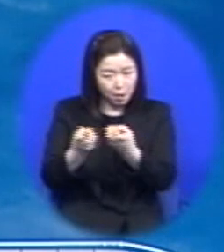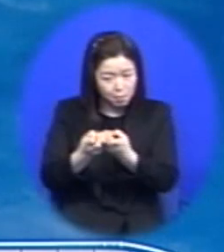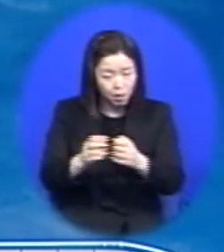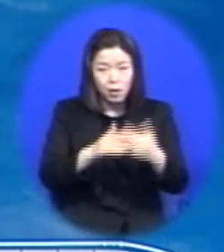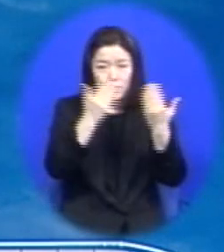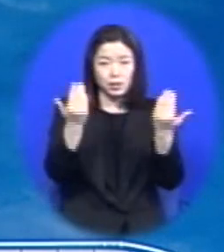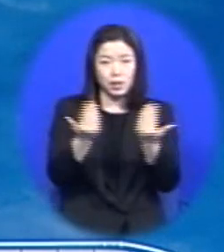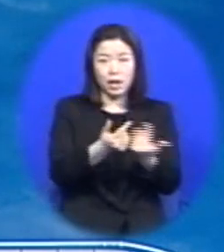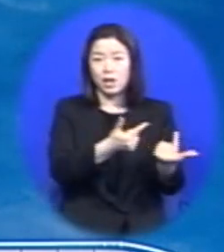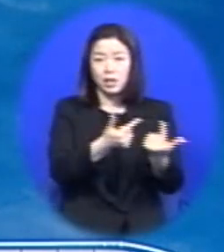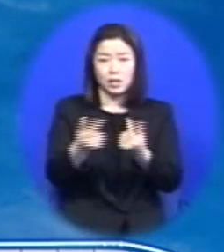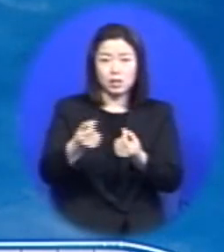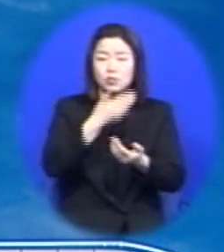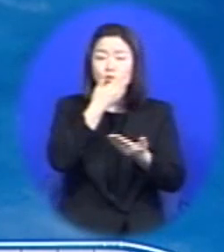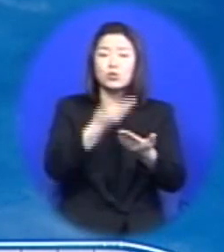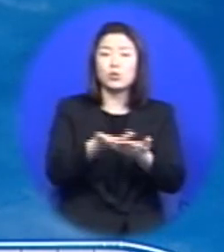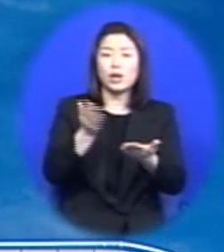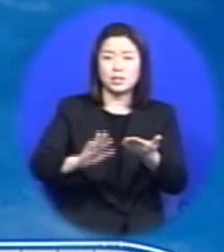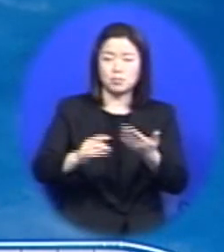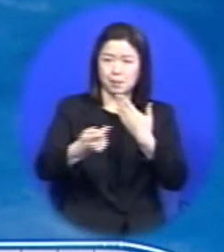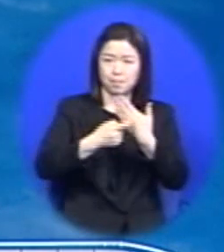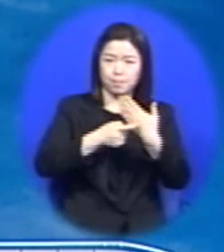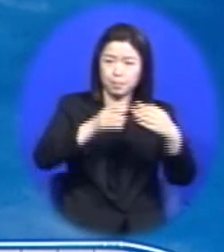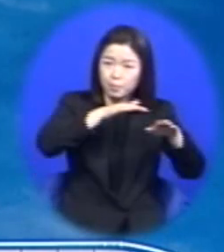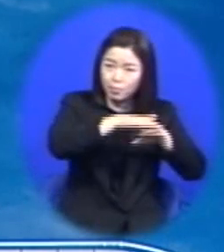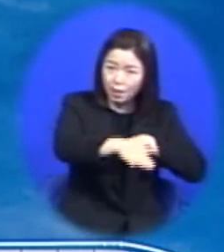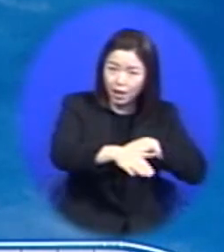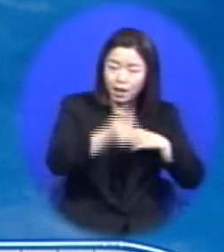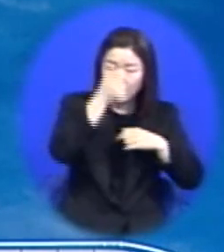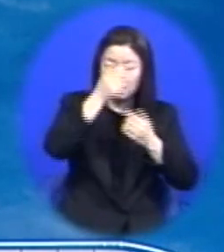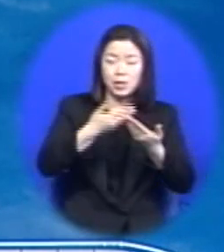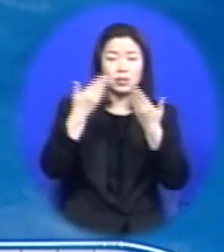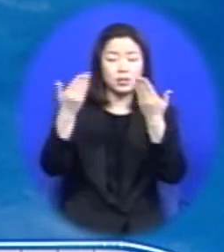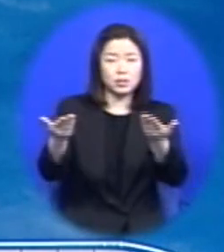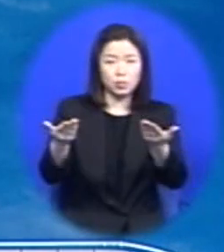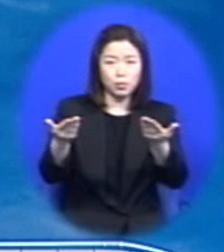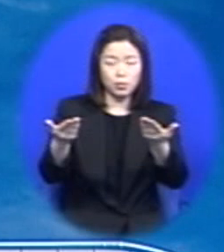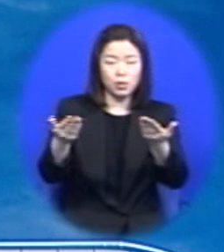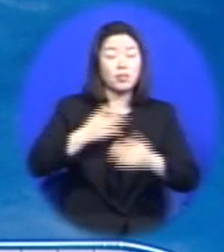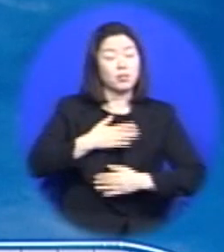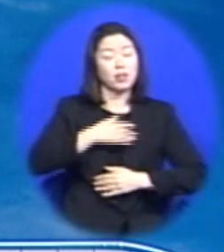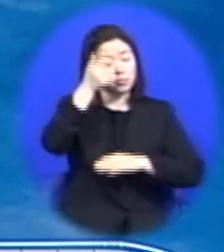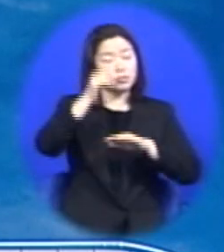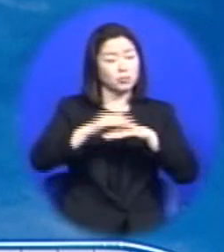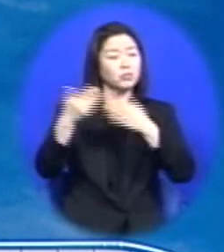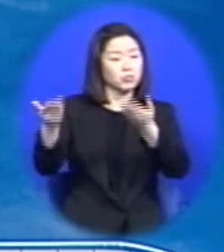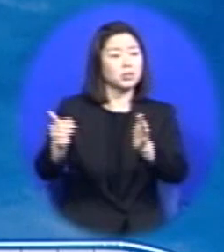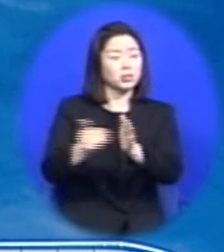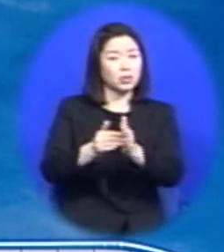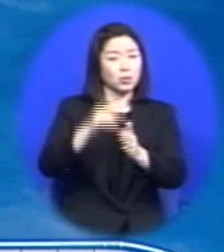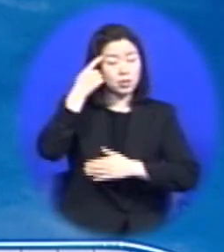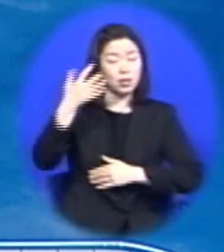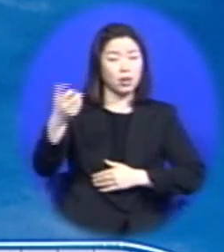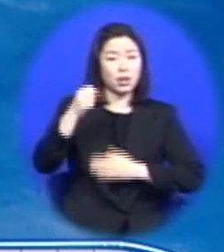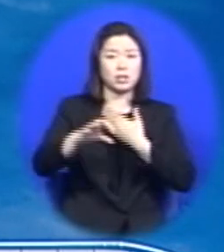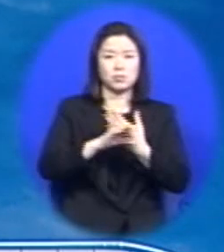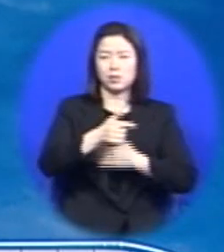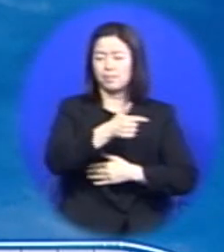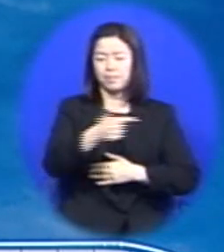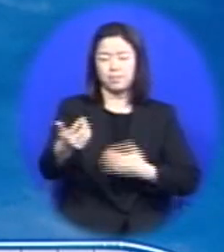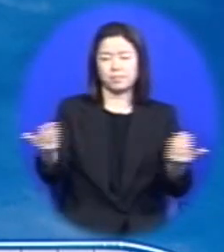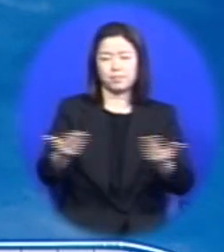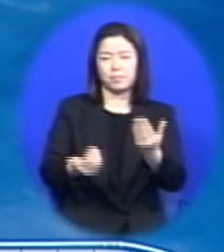중요하지만 형식적인 예배만 드리고 예배 드렸다고 생각하는 것도 큰일입니다. 하나님을 만난 역사도 안